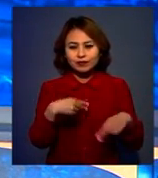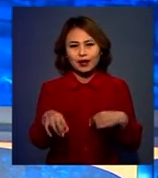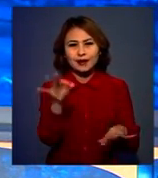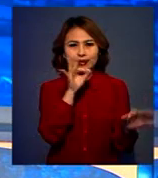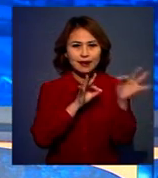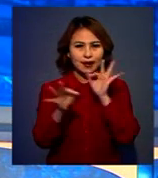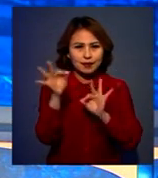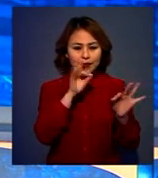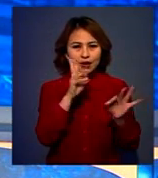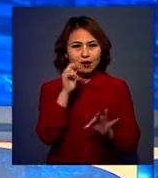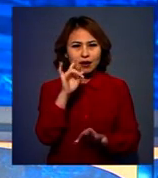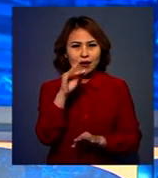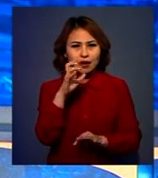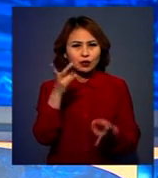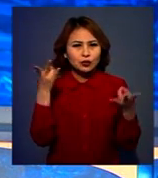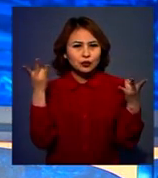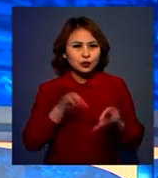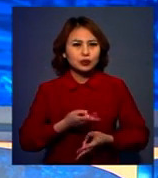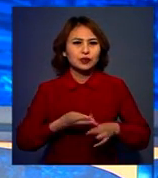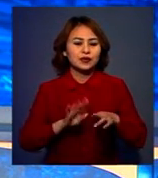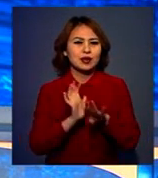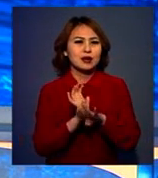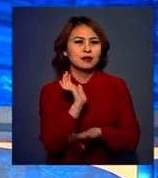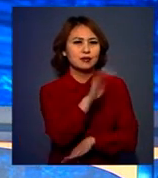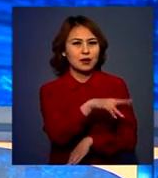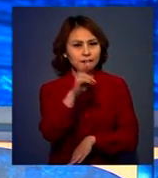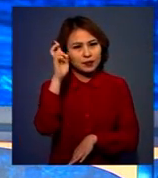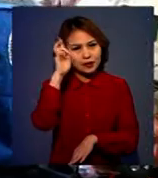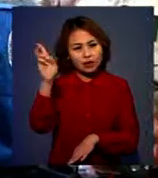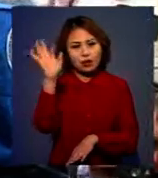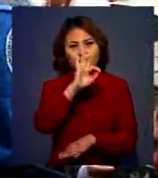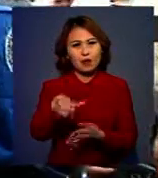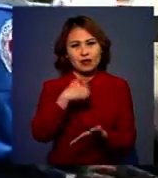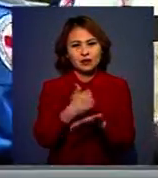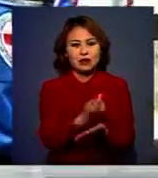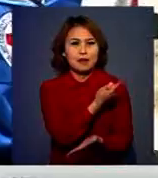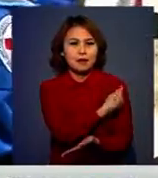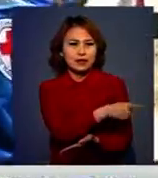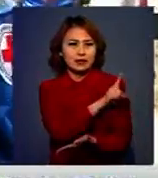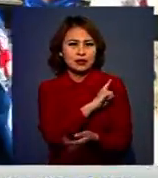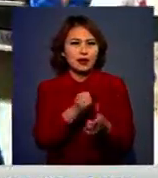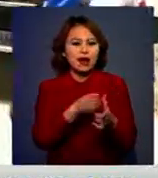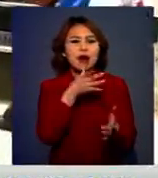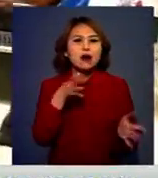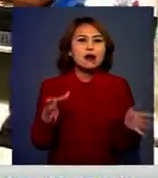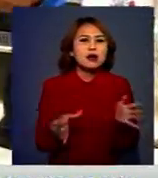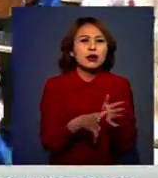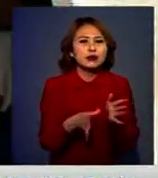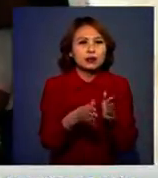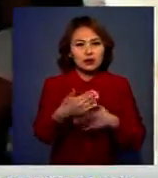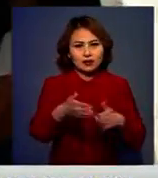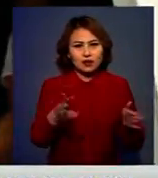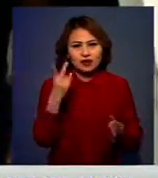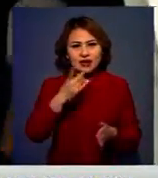дәрі-дәрмектер Каракастың өте мұқтаж өңірлеріне жеткізілді. Сондай-ақ мемлекет бойынша медициналық мекемелерге электр генераторлары